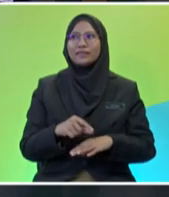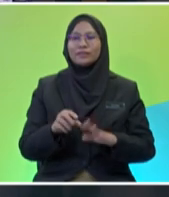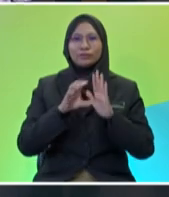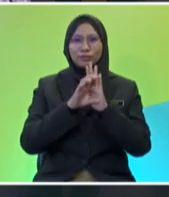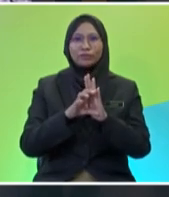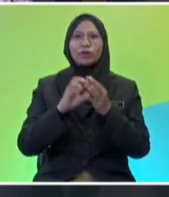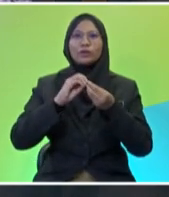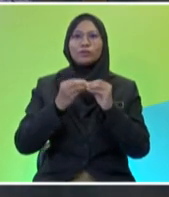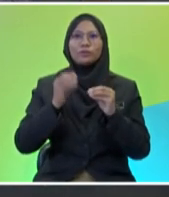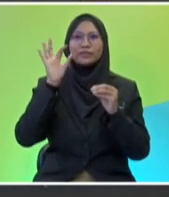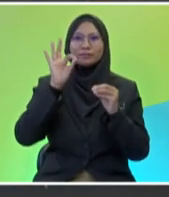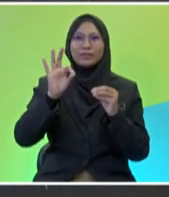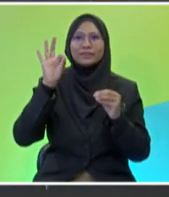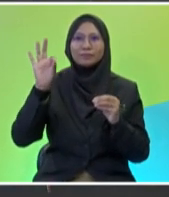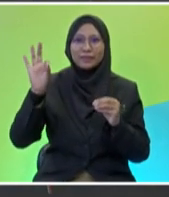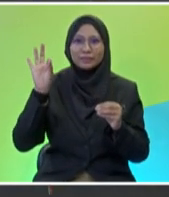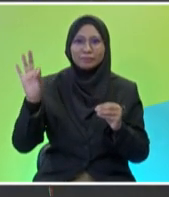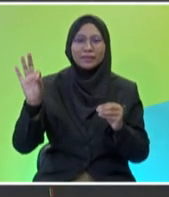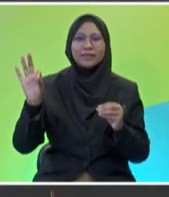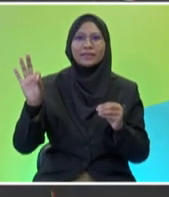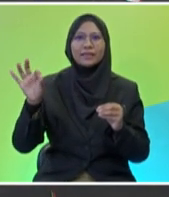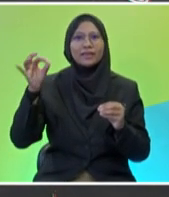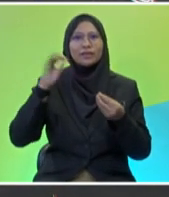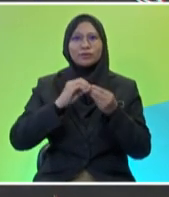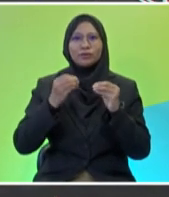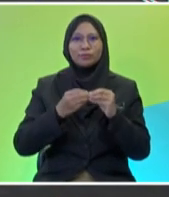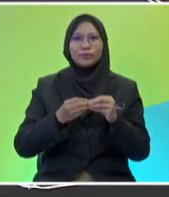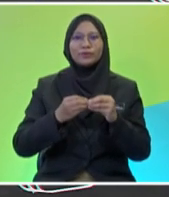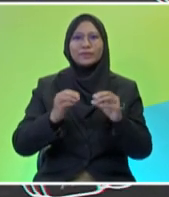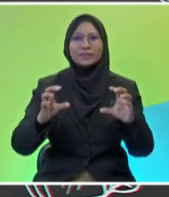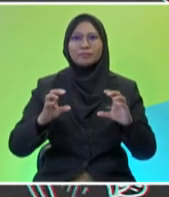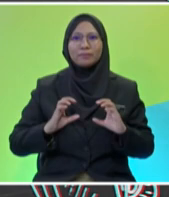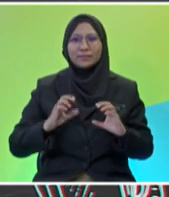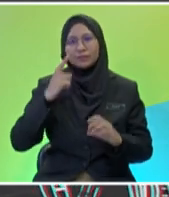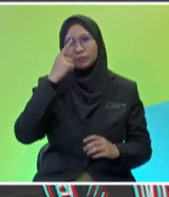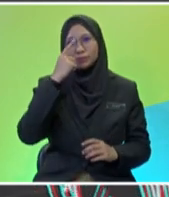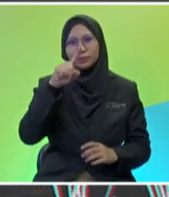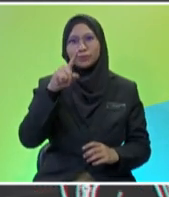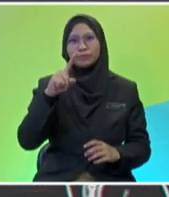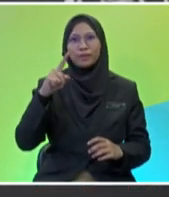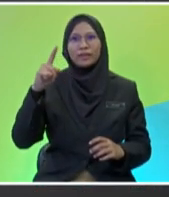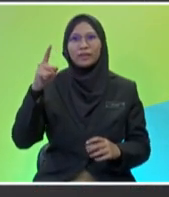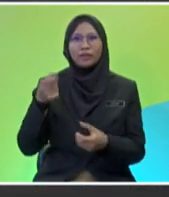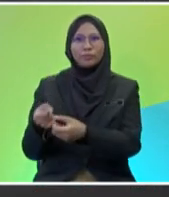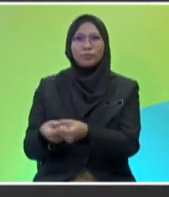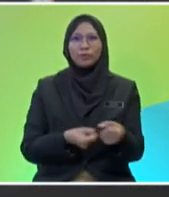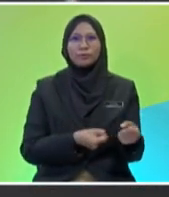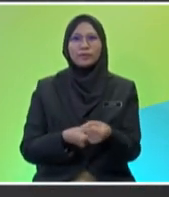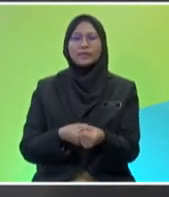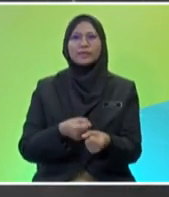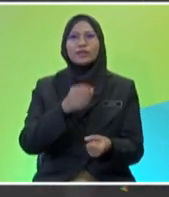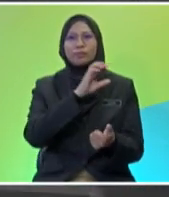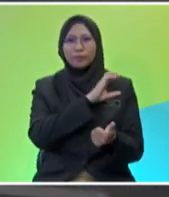saja pihak bambu ada beberapa juga kalian ini untuk sesuatu kecemasan seperti